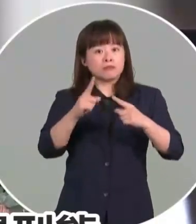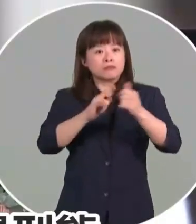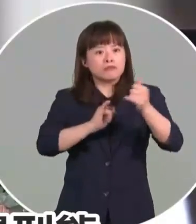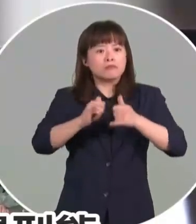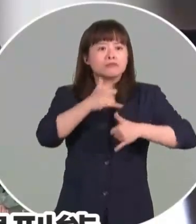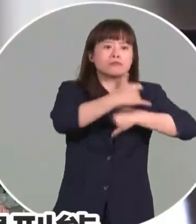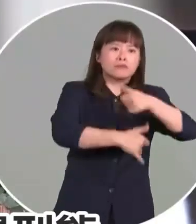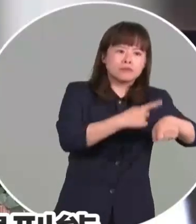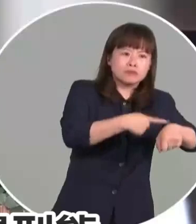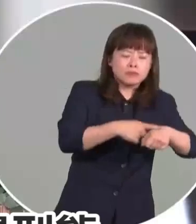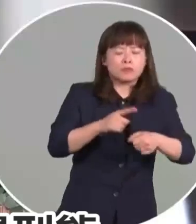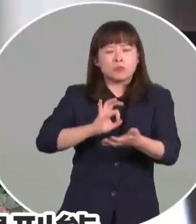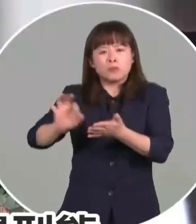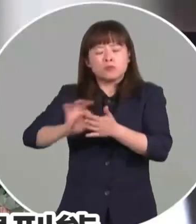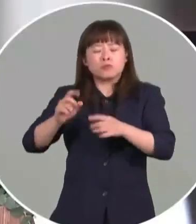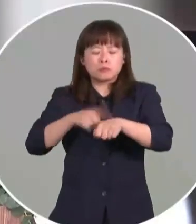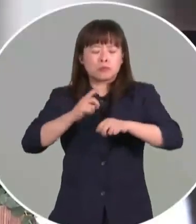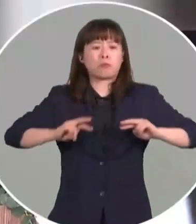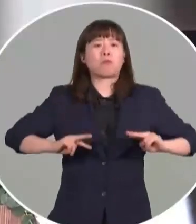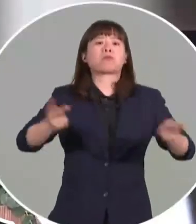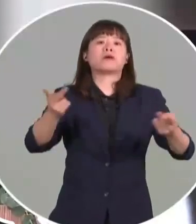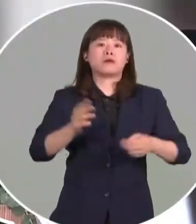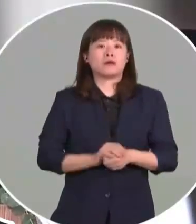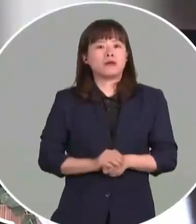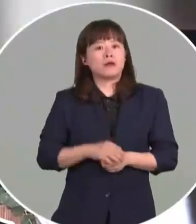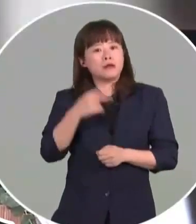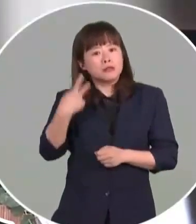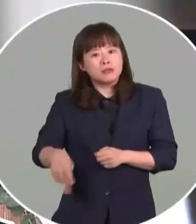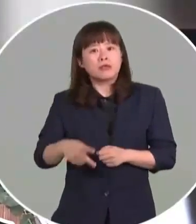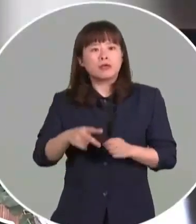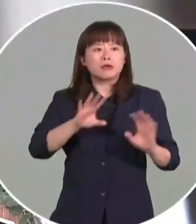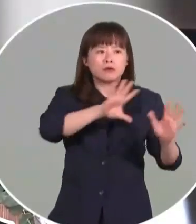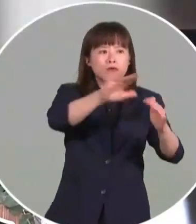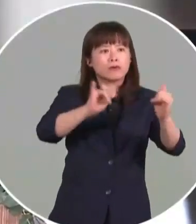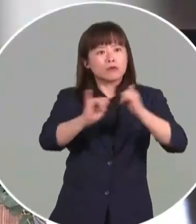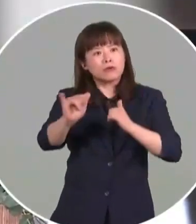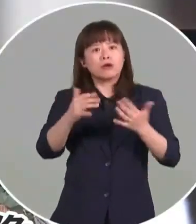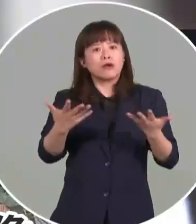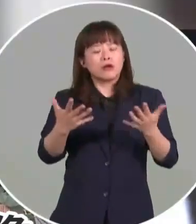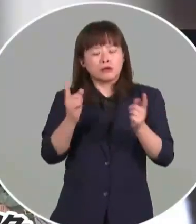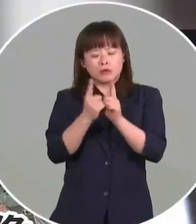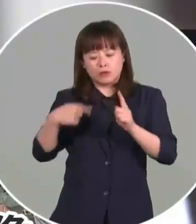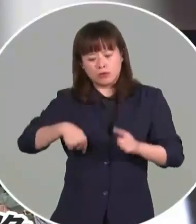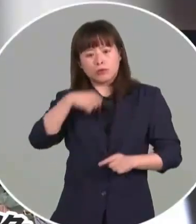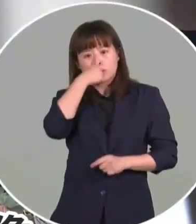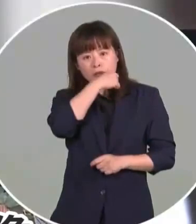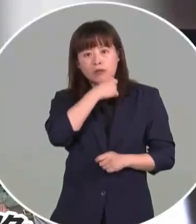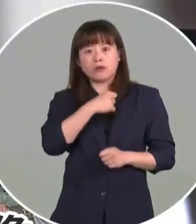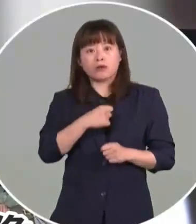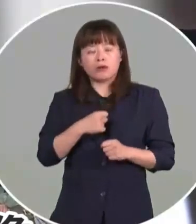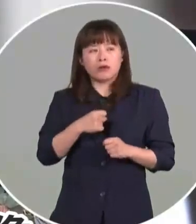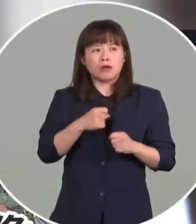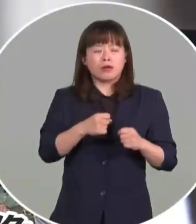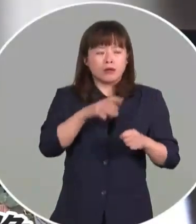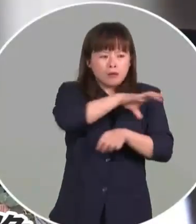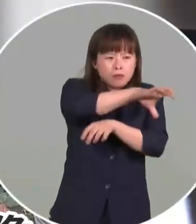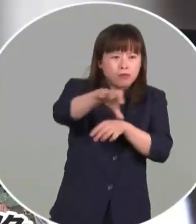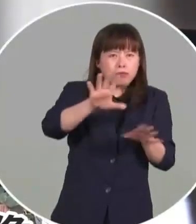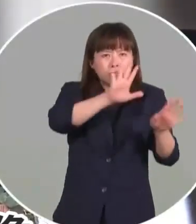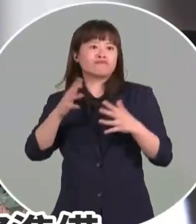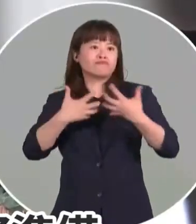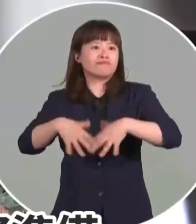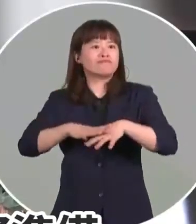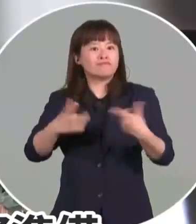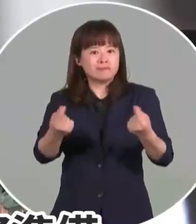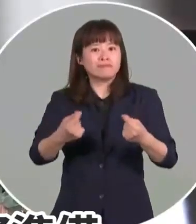们的生活跟消费的形态，甚至也改变了国际社会对台湾和周边情势的